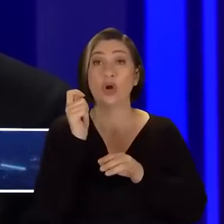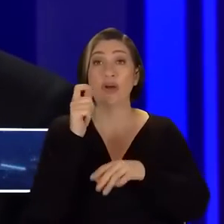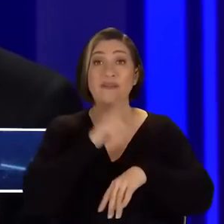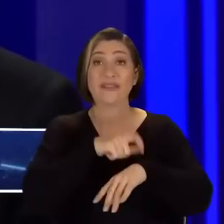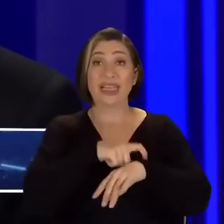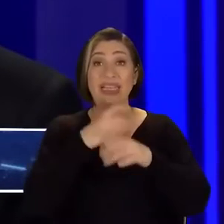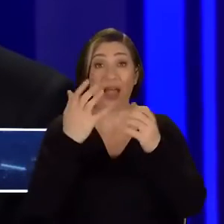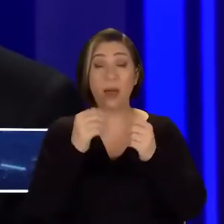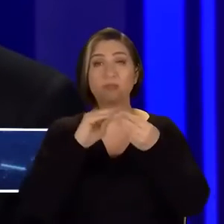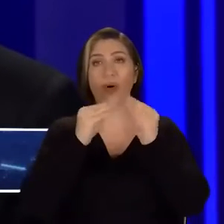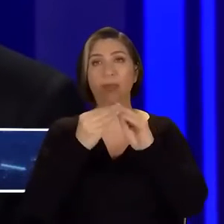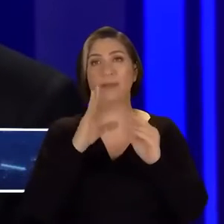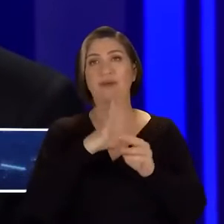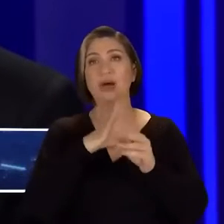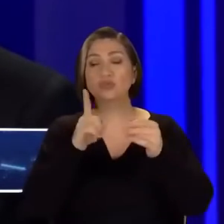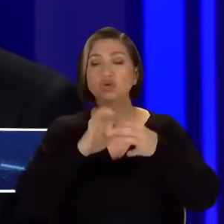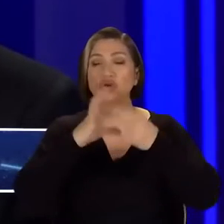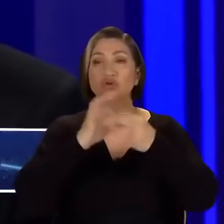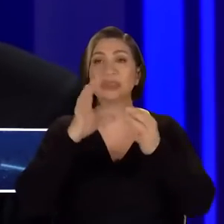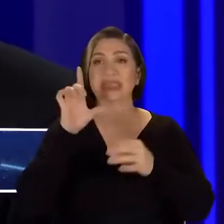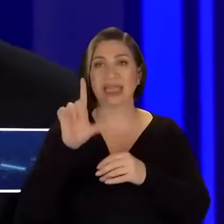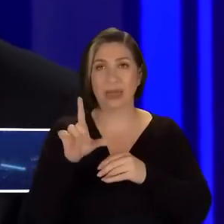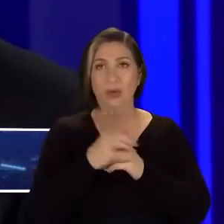vakit alan problemler çözülmesi gerekiyor.